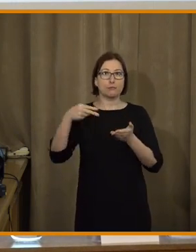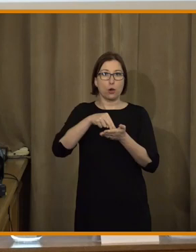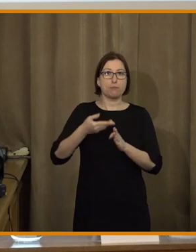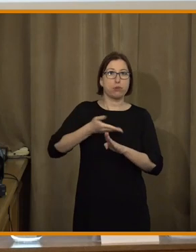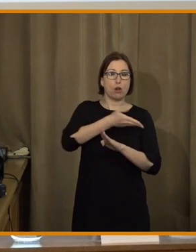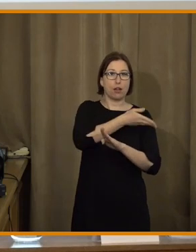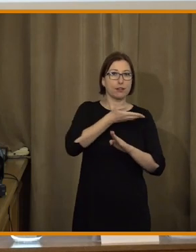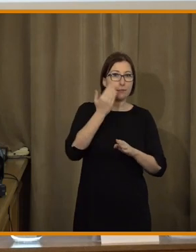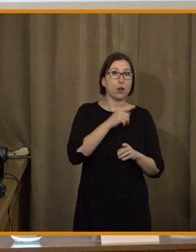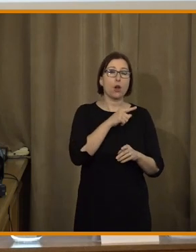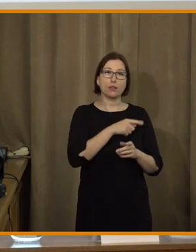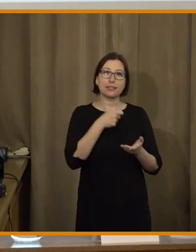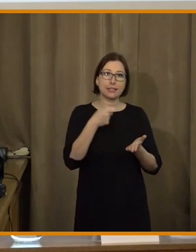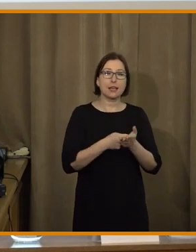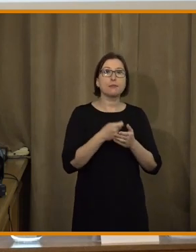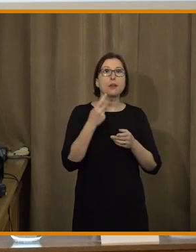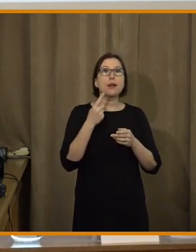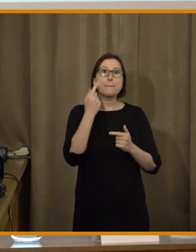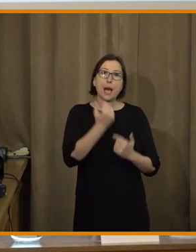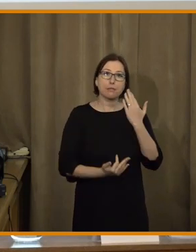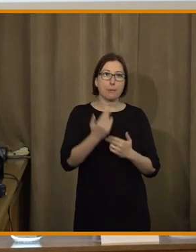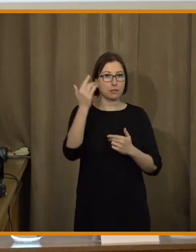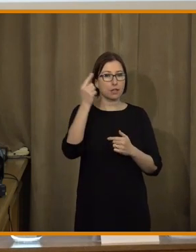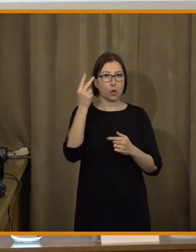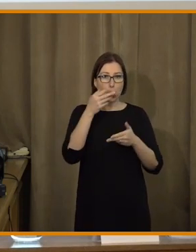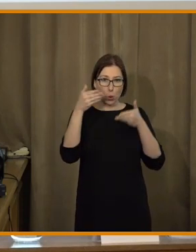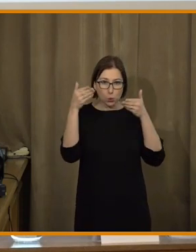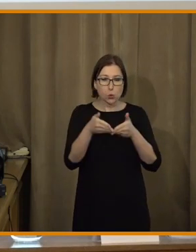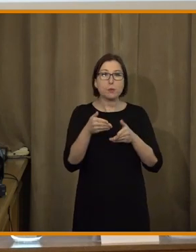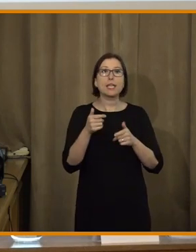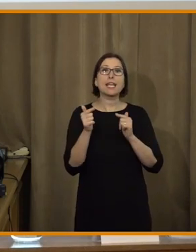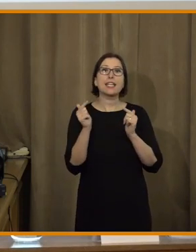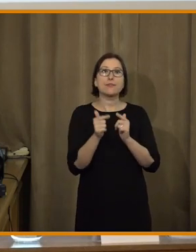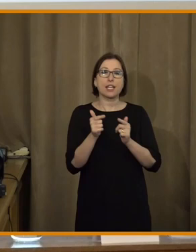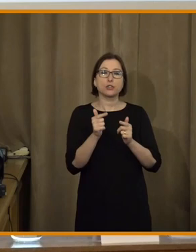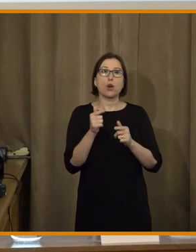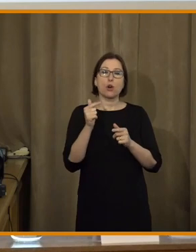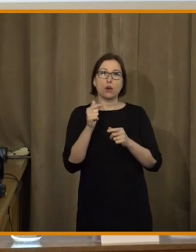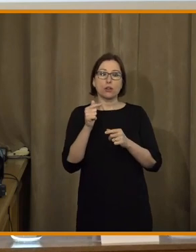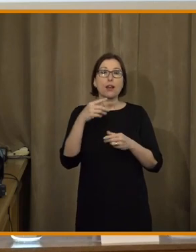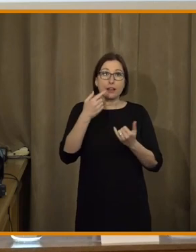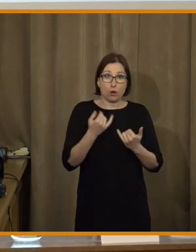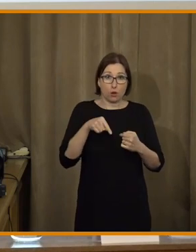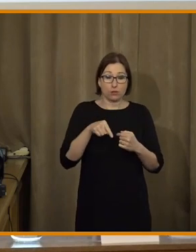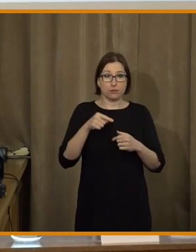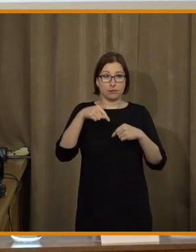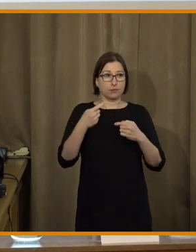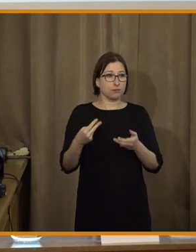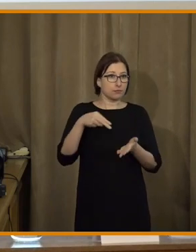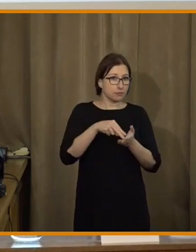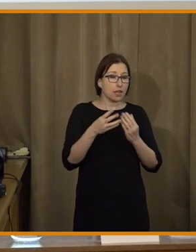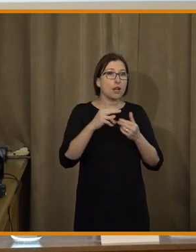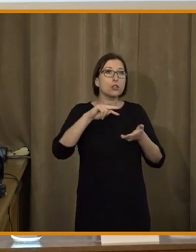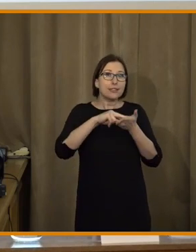dopoledne. On je vystudovaný matematik, investor a přichází k nám z pole